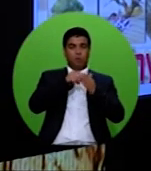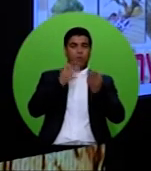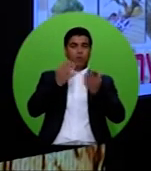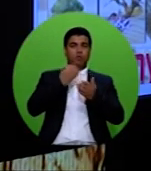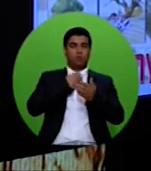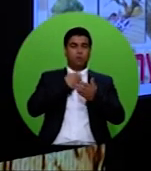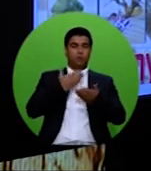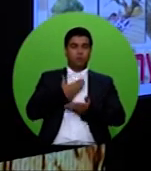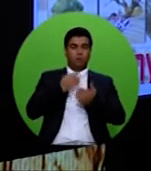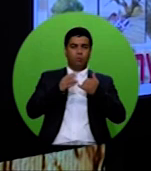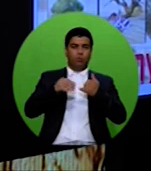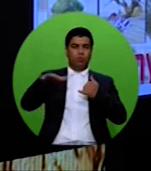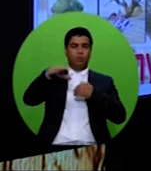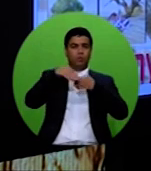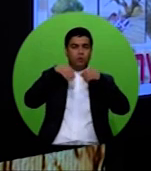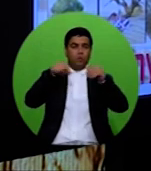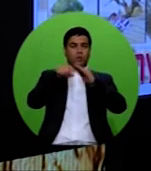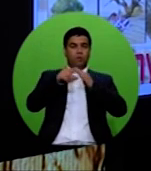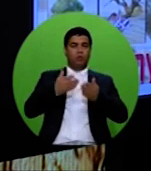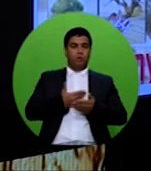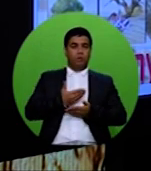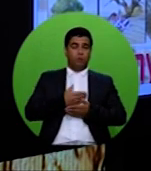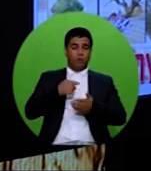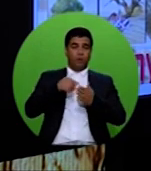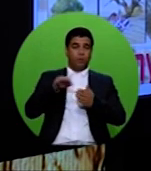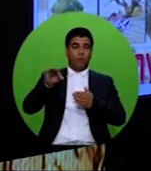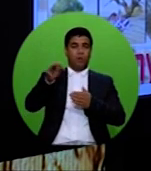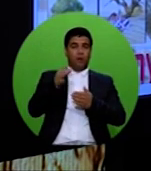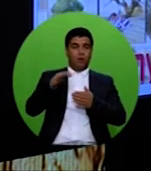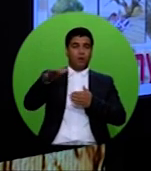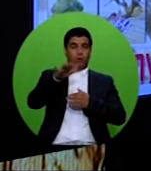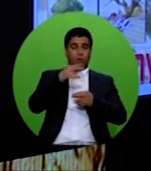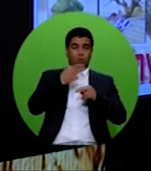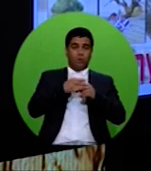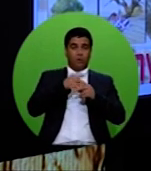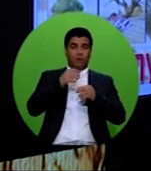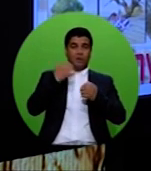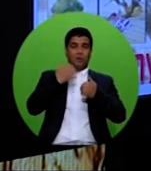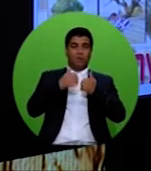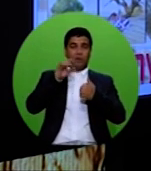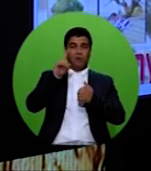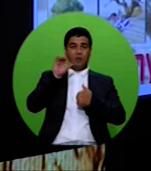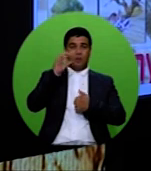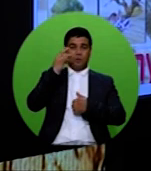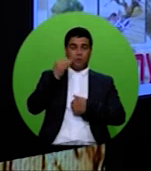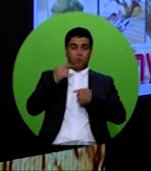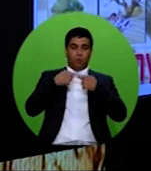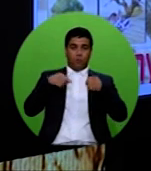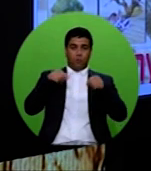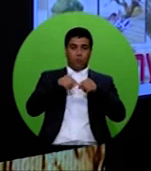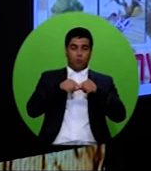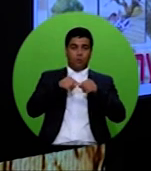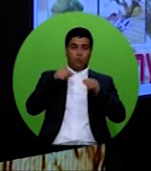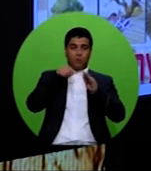в пустынной территории этого района. Также, как мы с вами говорили, в Среднезаравшанском округе,